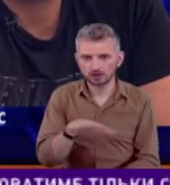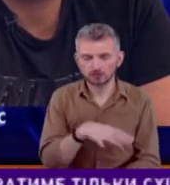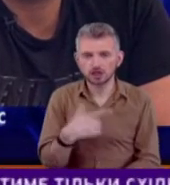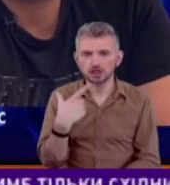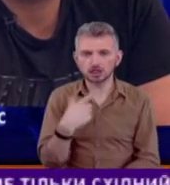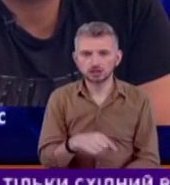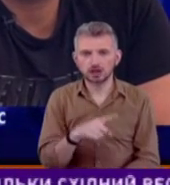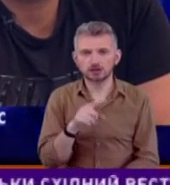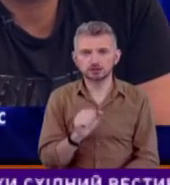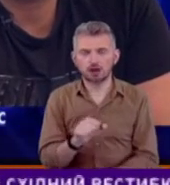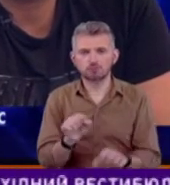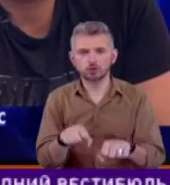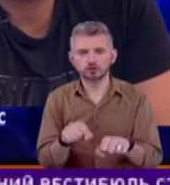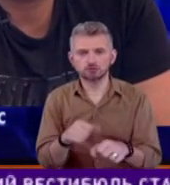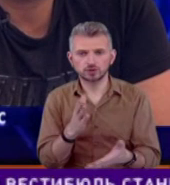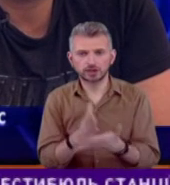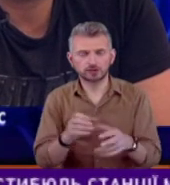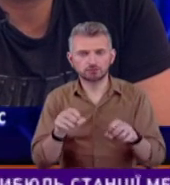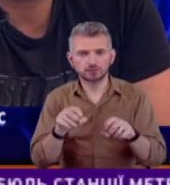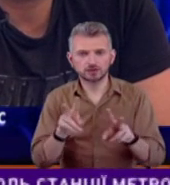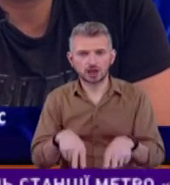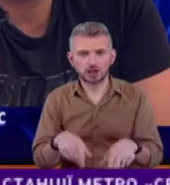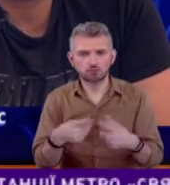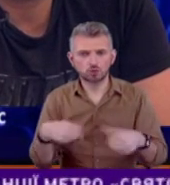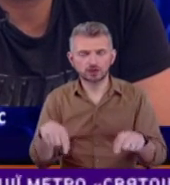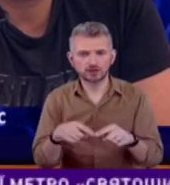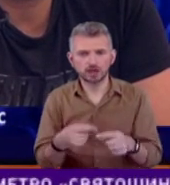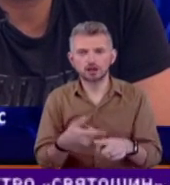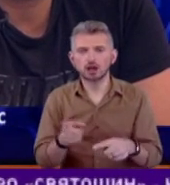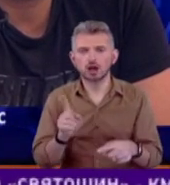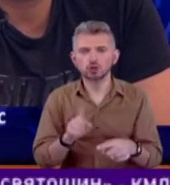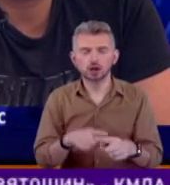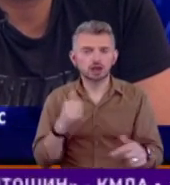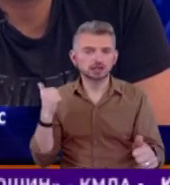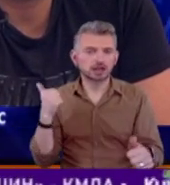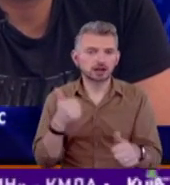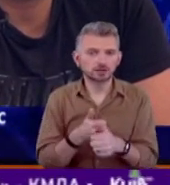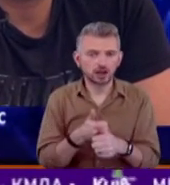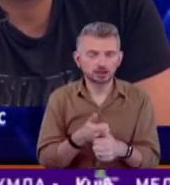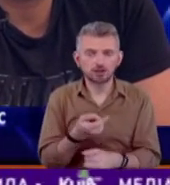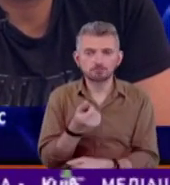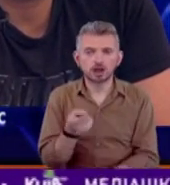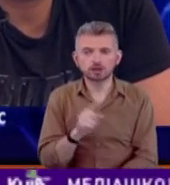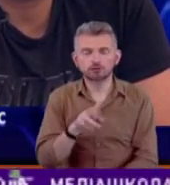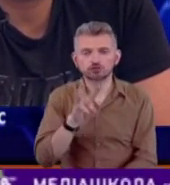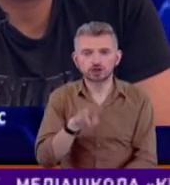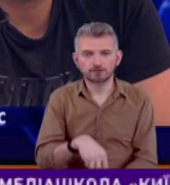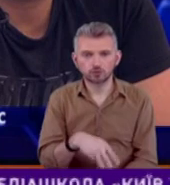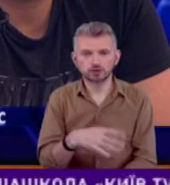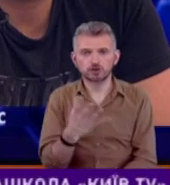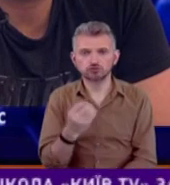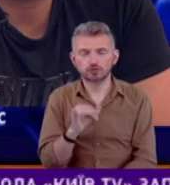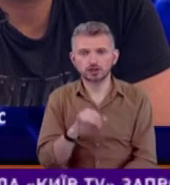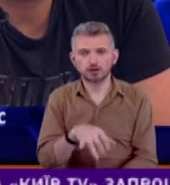где за мотоциклистами есть специальное подразделение, которое догоняет, мало того, что штрафует, еще